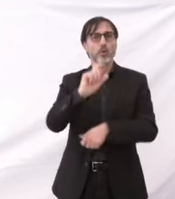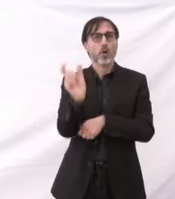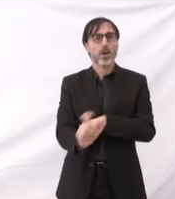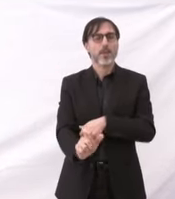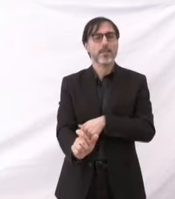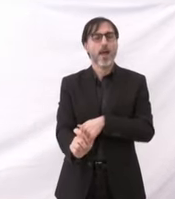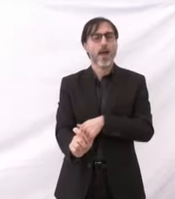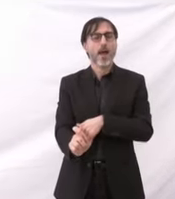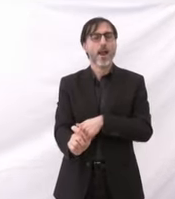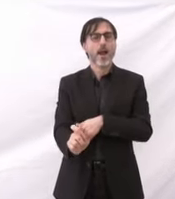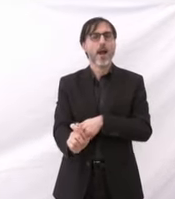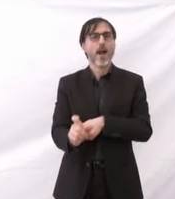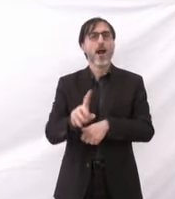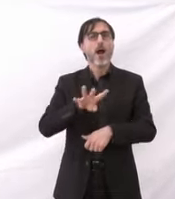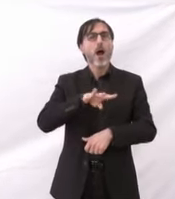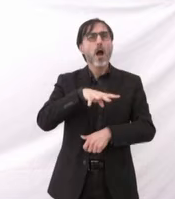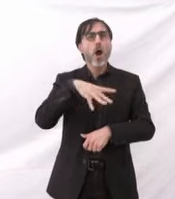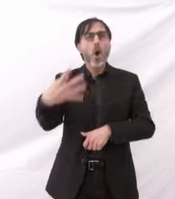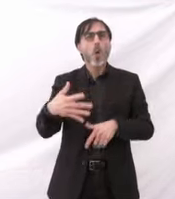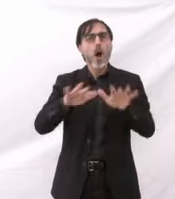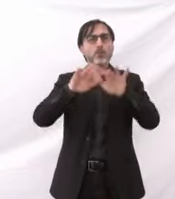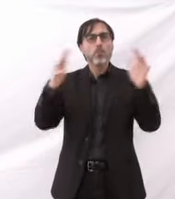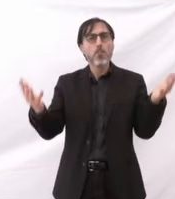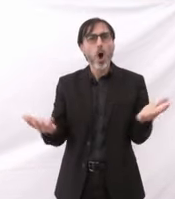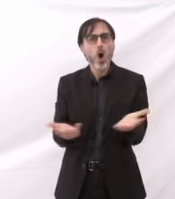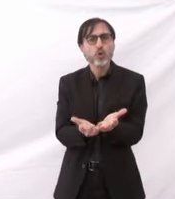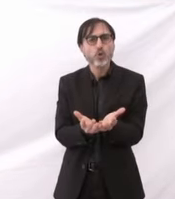L'Italia è il quarto paese